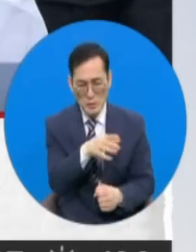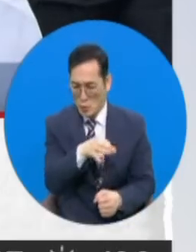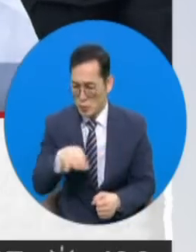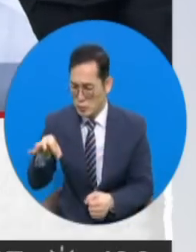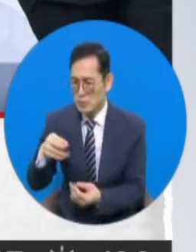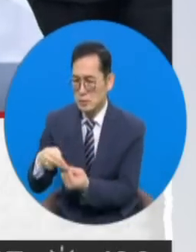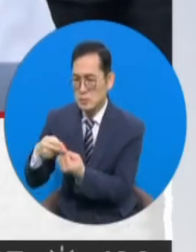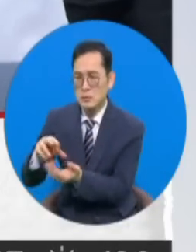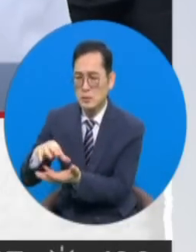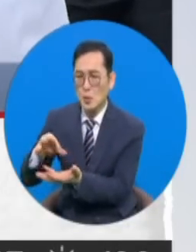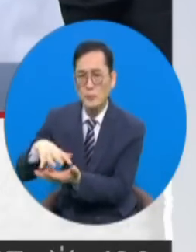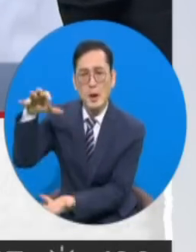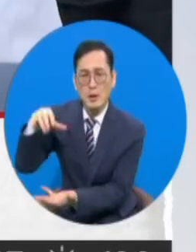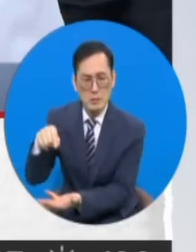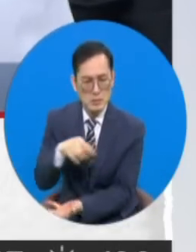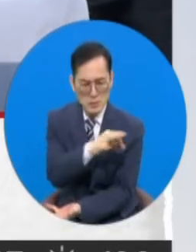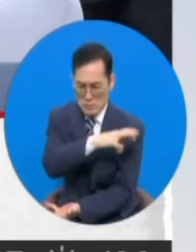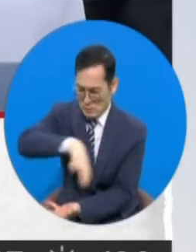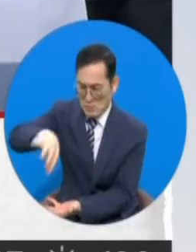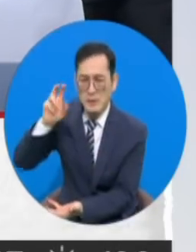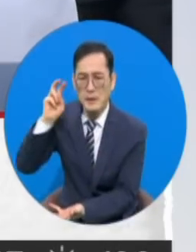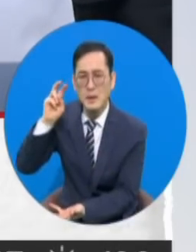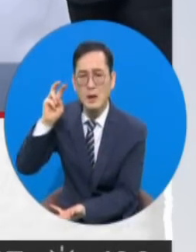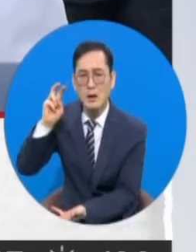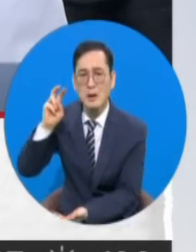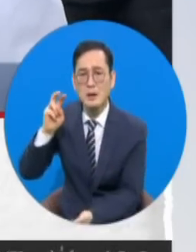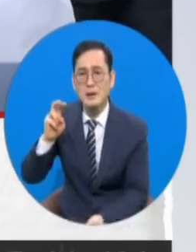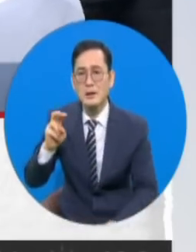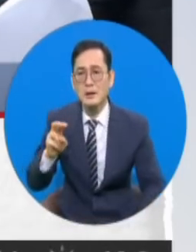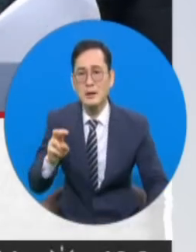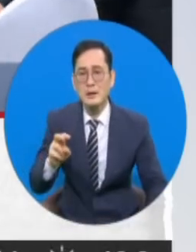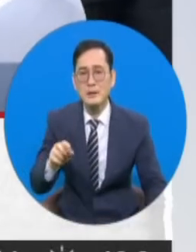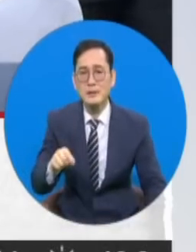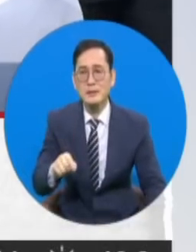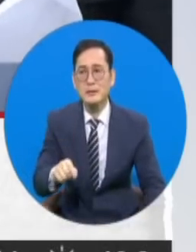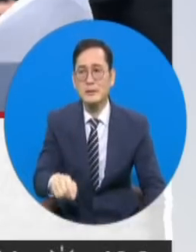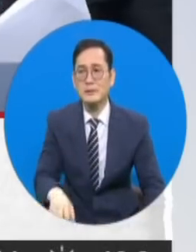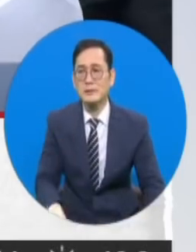가상화폐는요 제 3자가 전자 지갑을 통해서